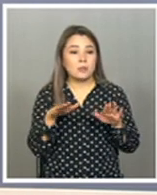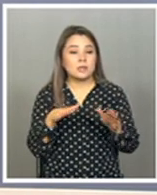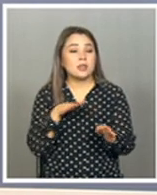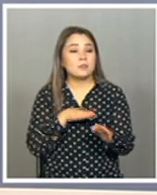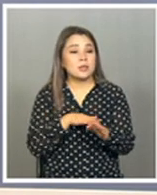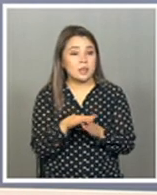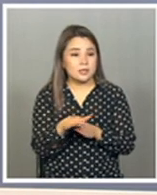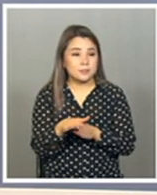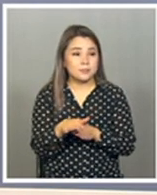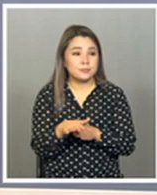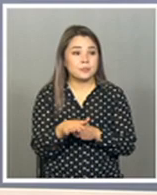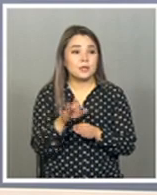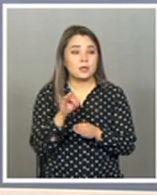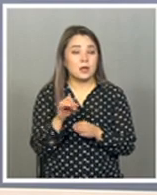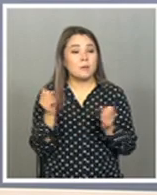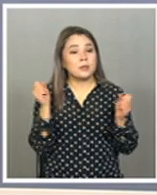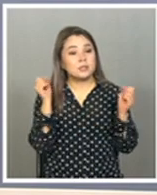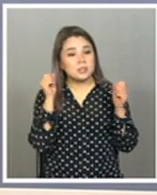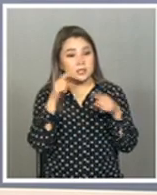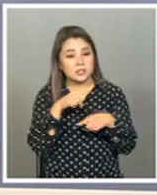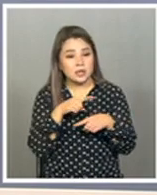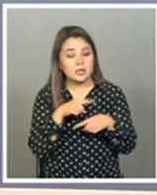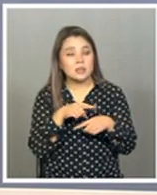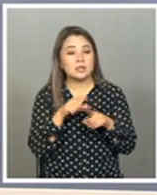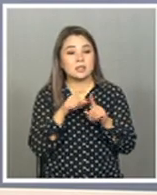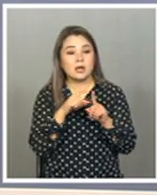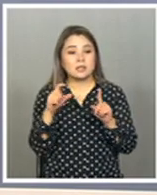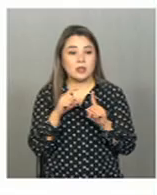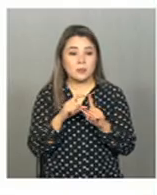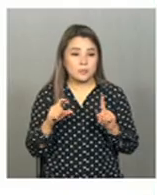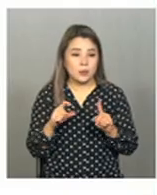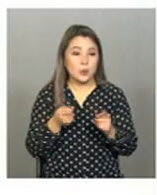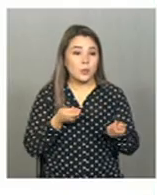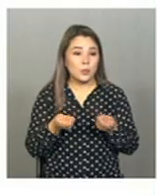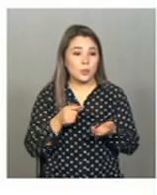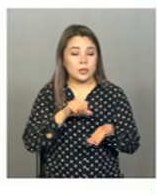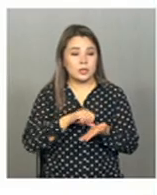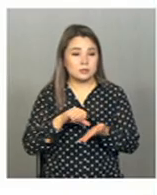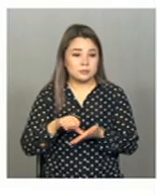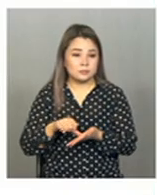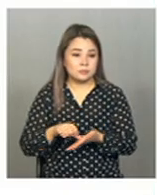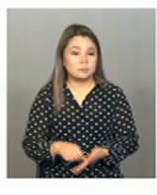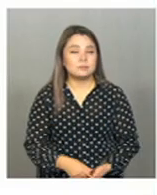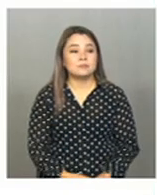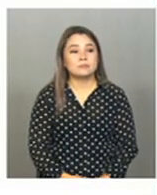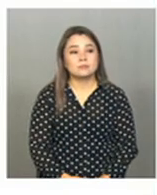местоимения и определите синтаксическую роль.